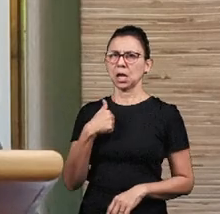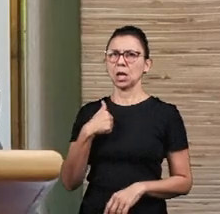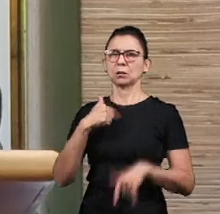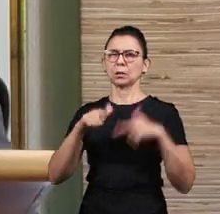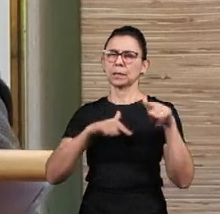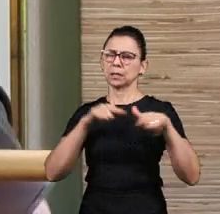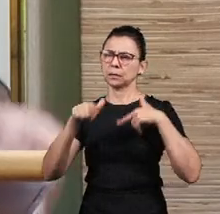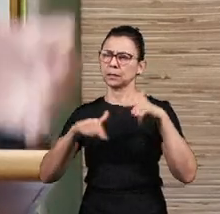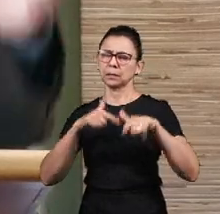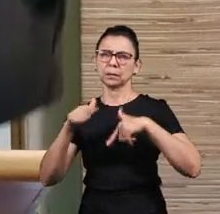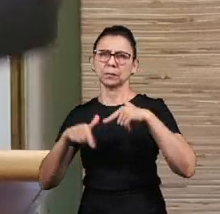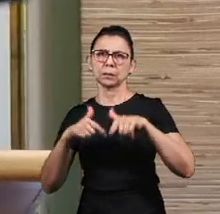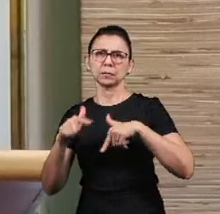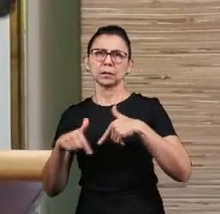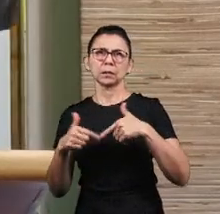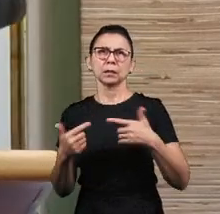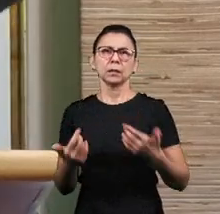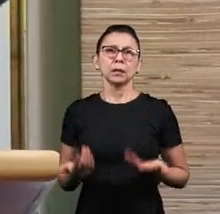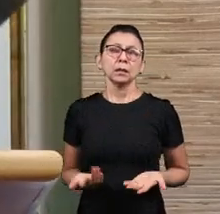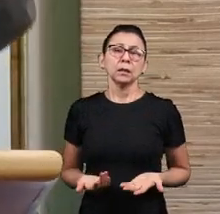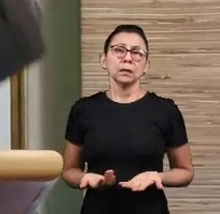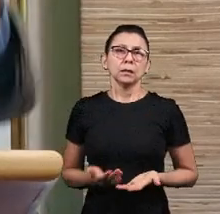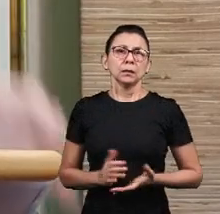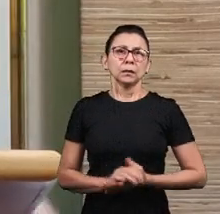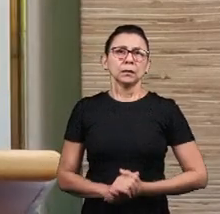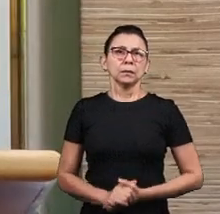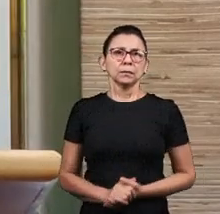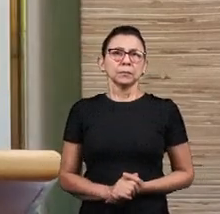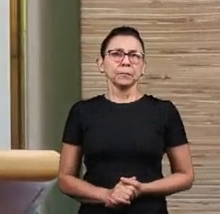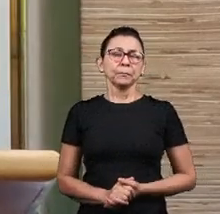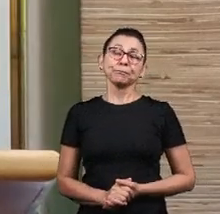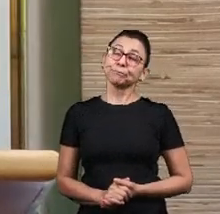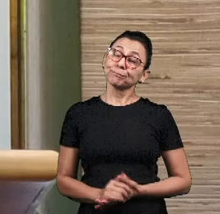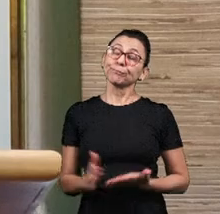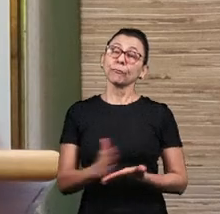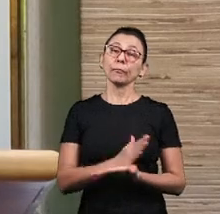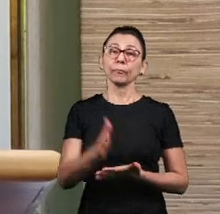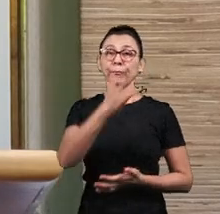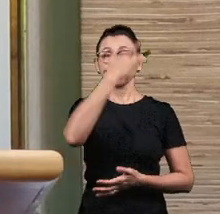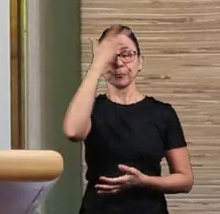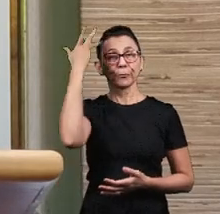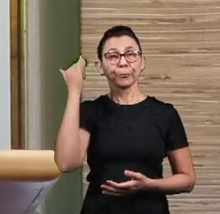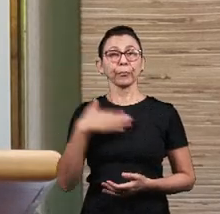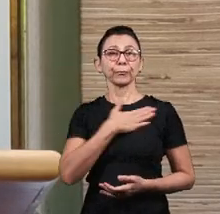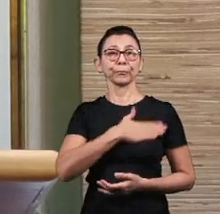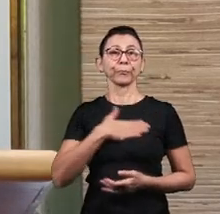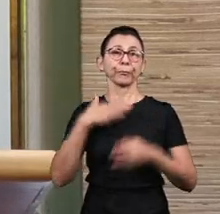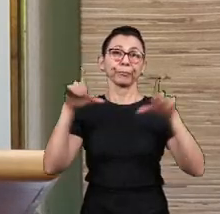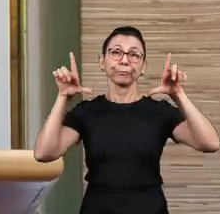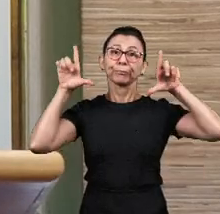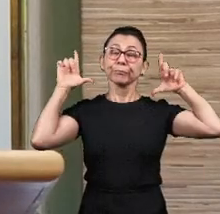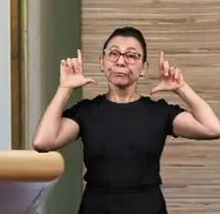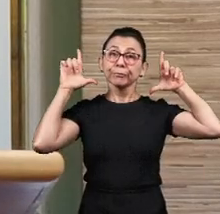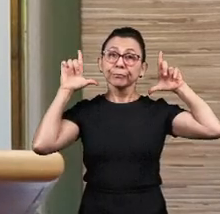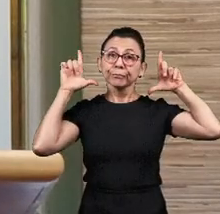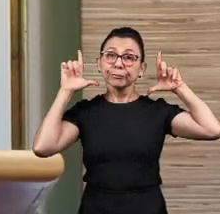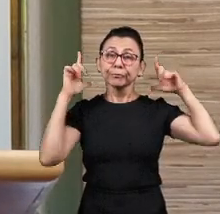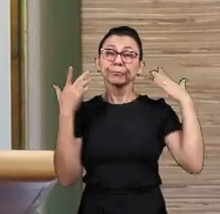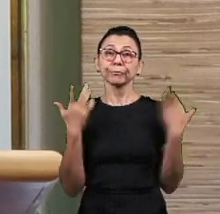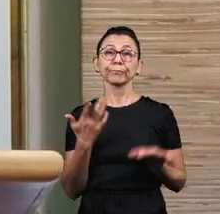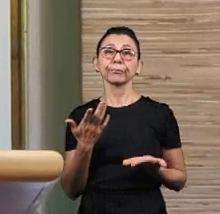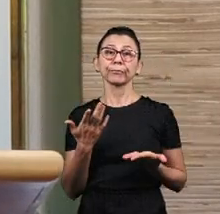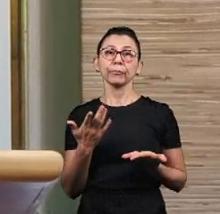bon, mais en fait, ce sont des vases qui ont perdu le vin, sont remplis de fumée. Ce qui importe, c'est d'arriver à la